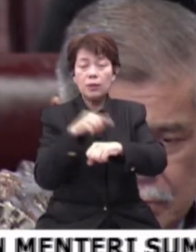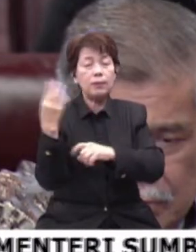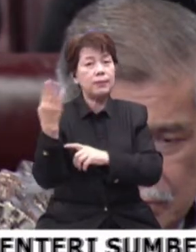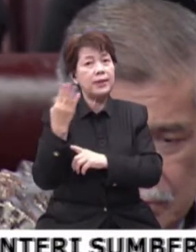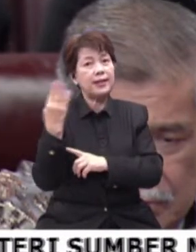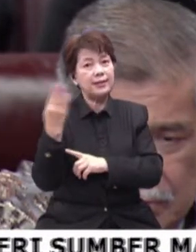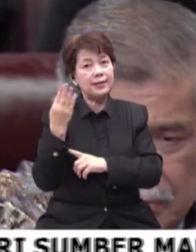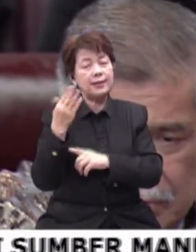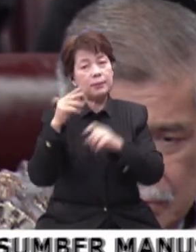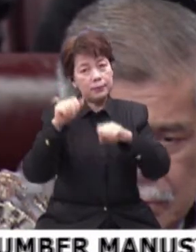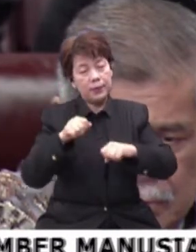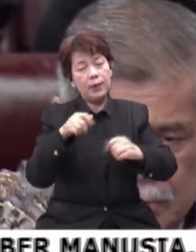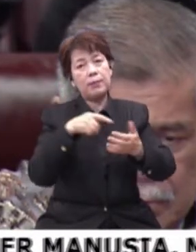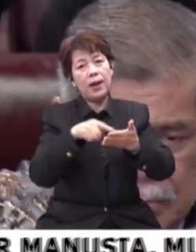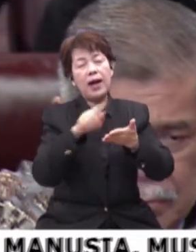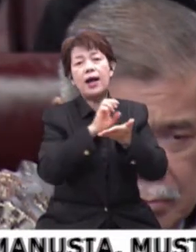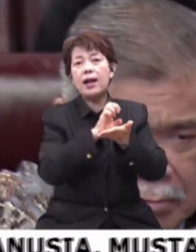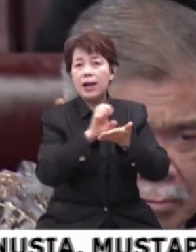dengan